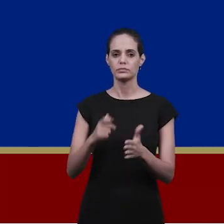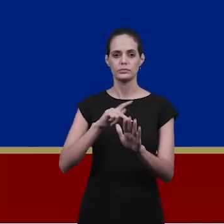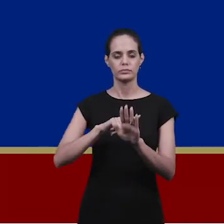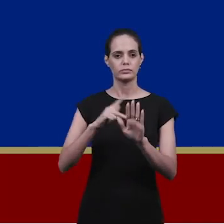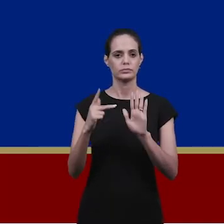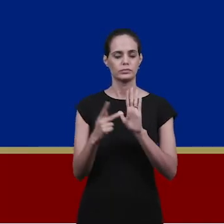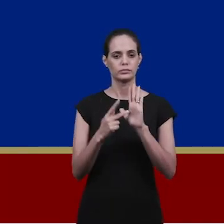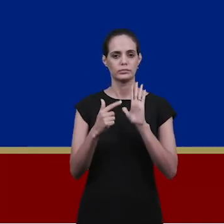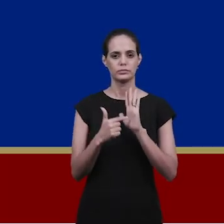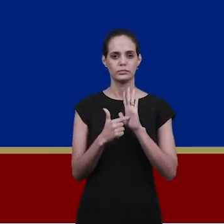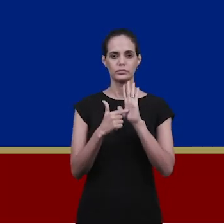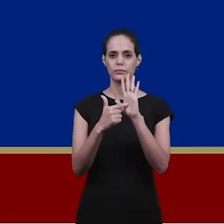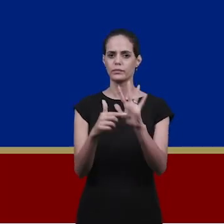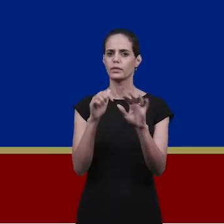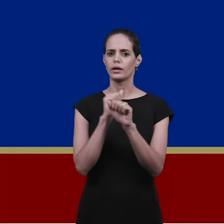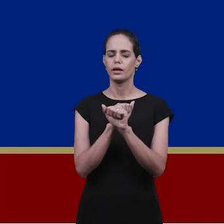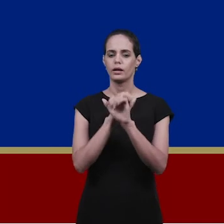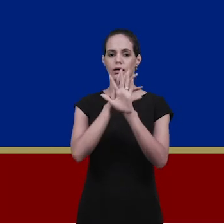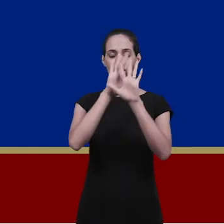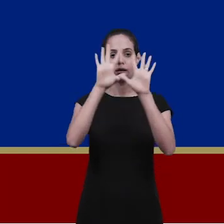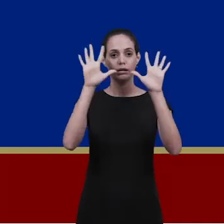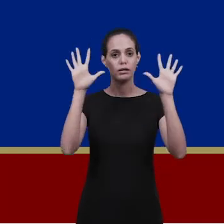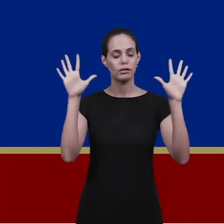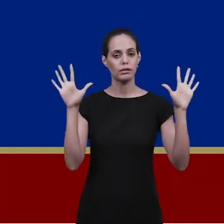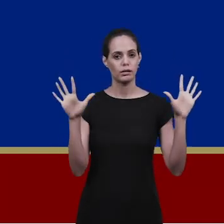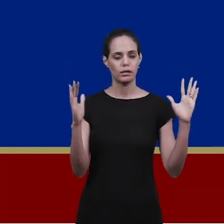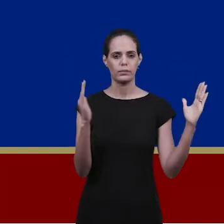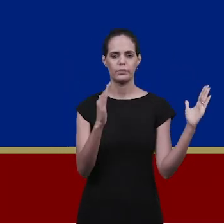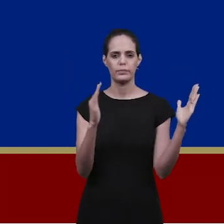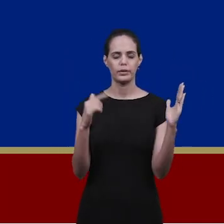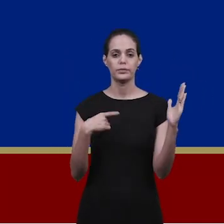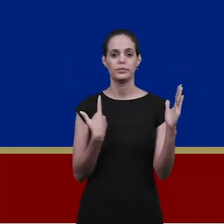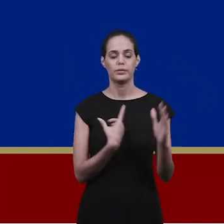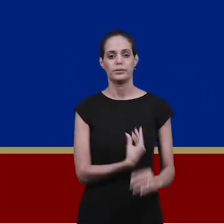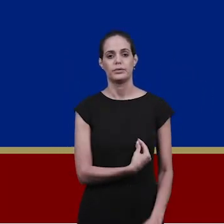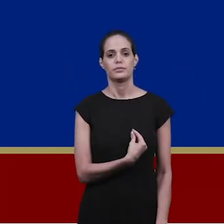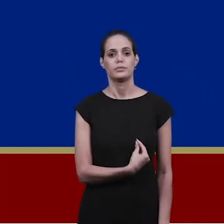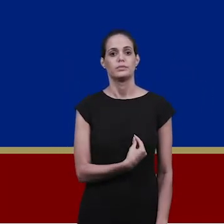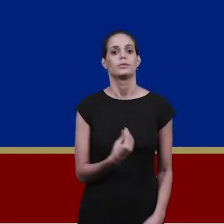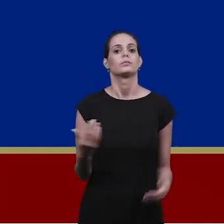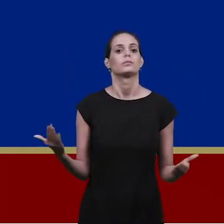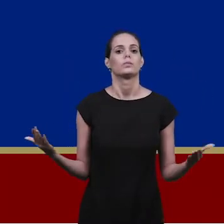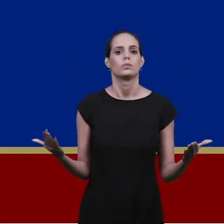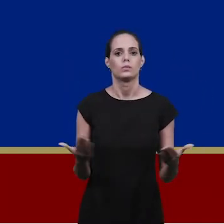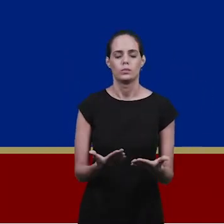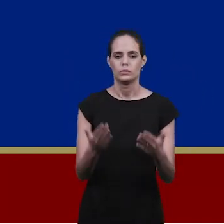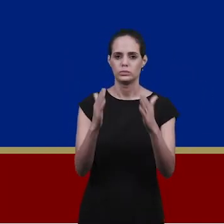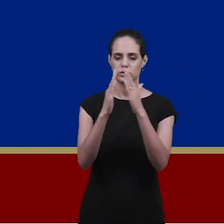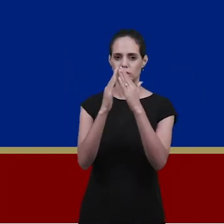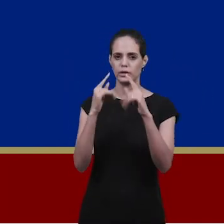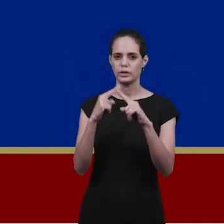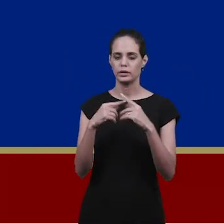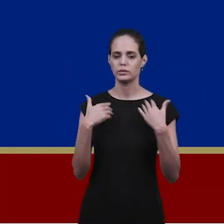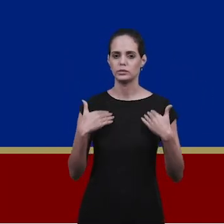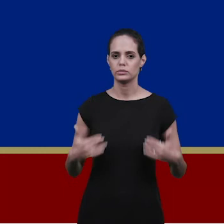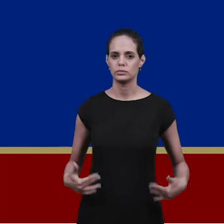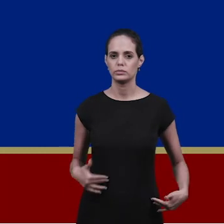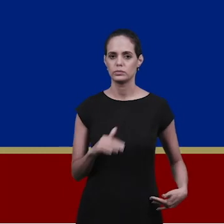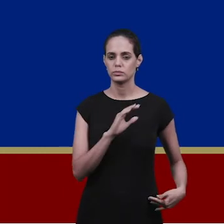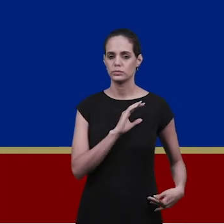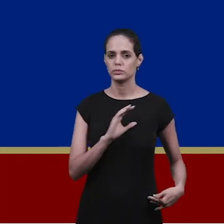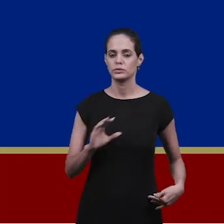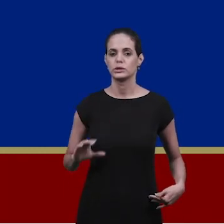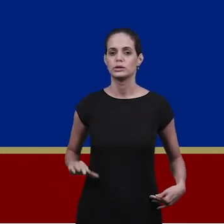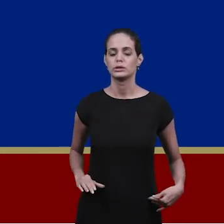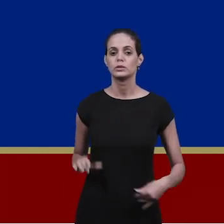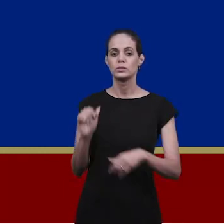nous a écrit: la parabole montre clairement le moment actuel où nous vivons, dans lequel l'Église, le